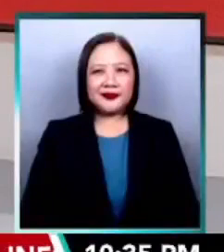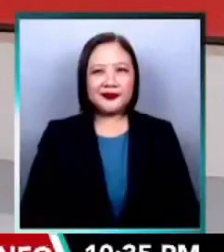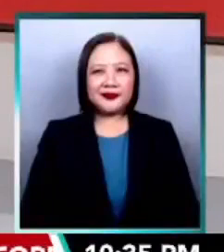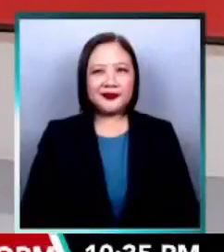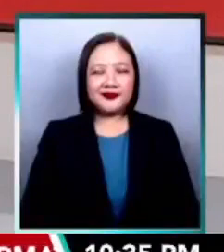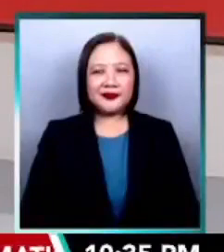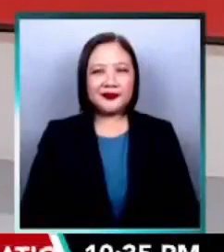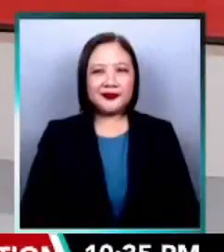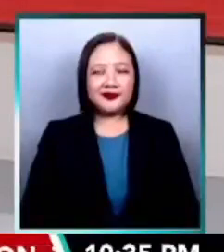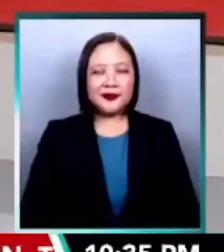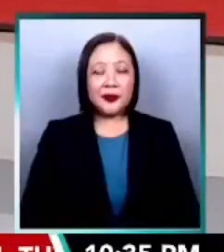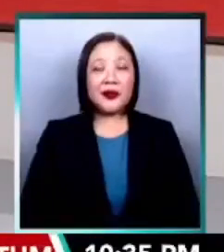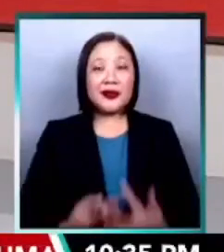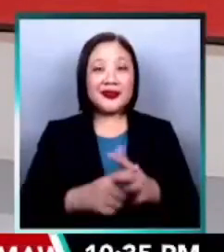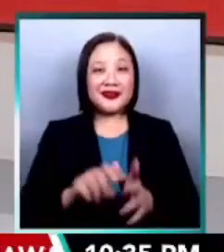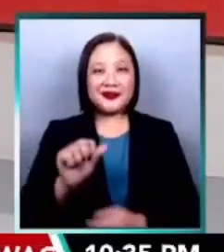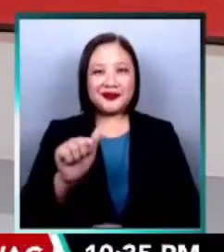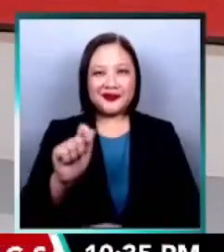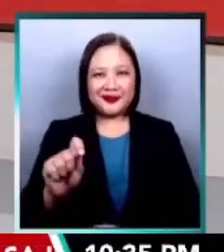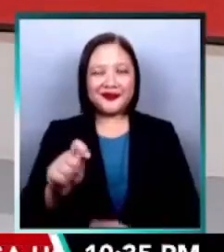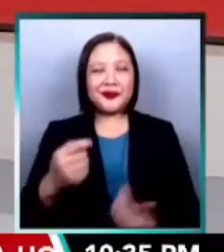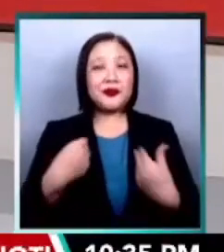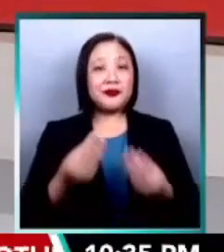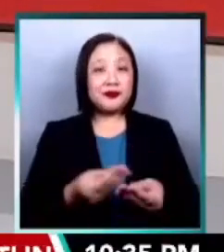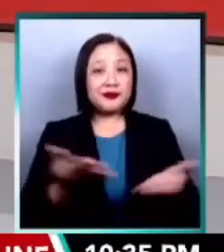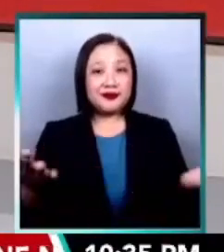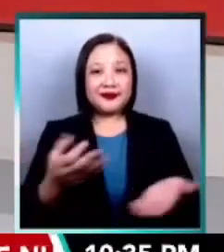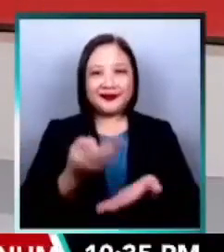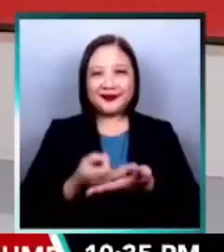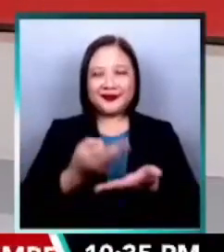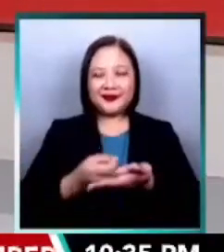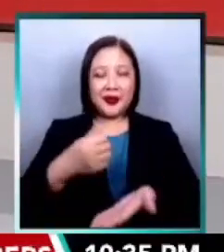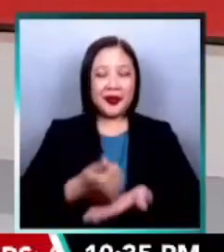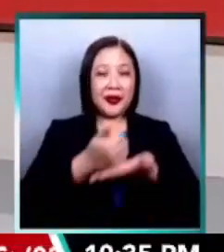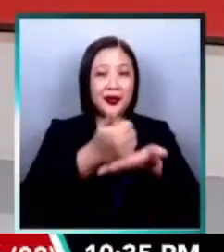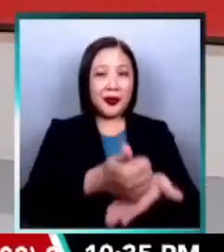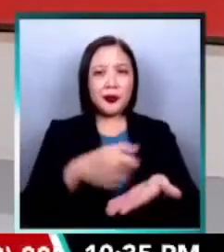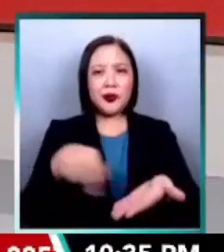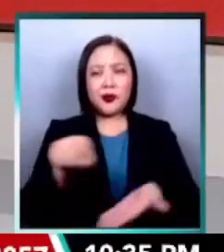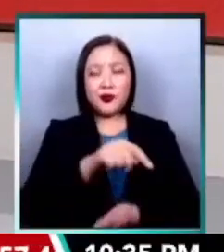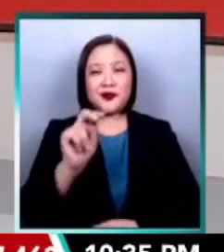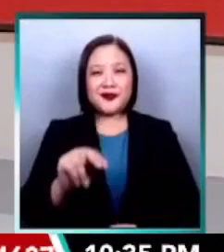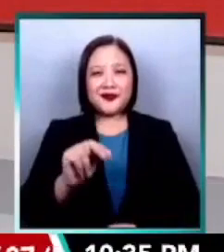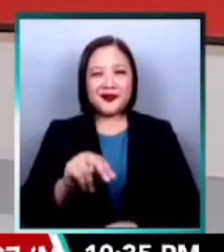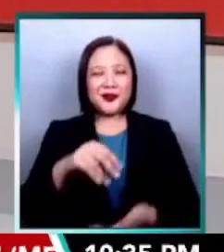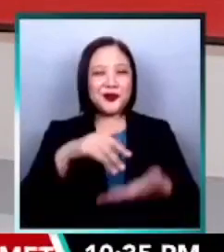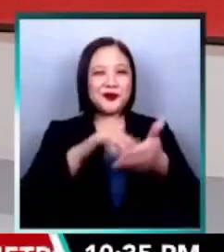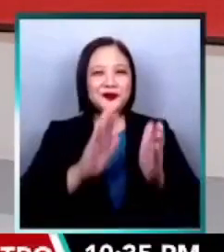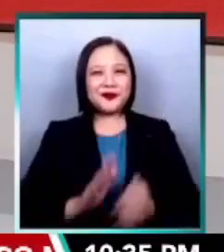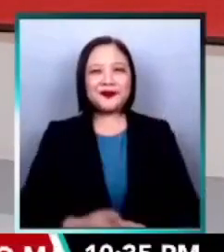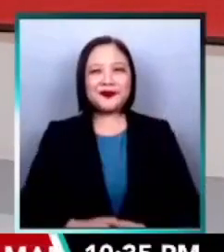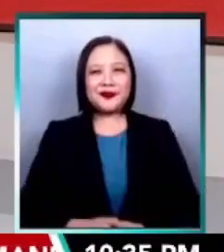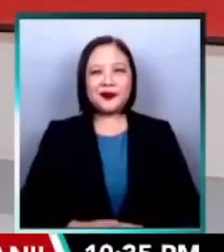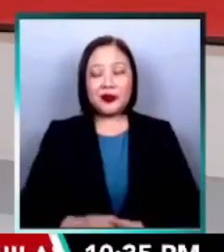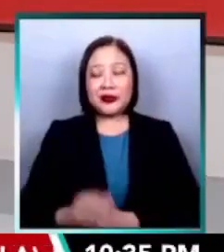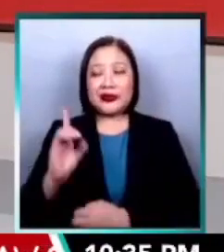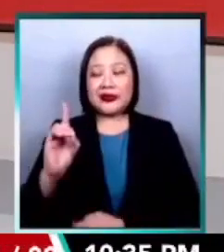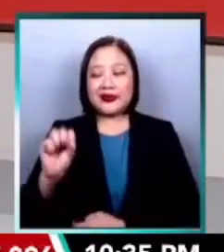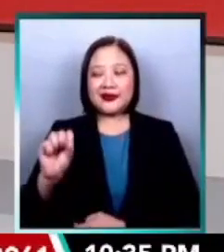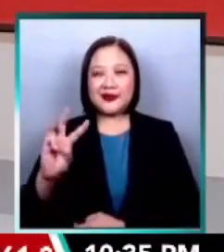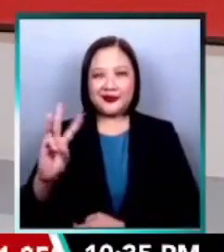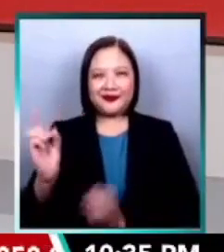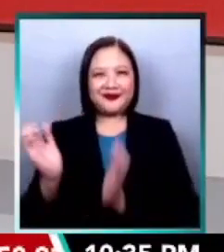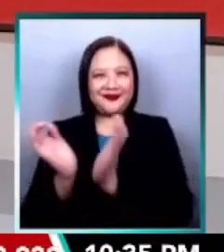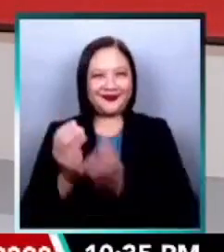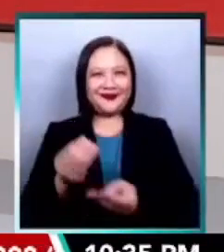Simula sa Sabado, mamamahagi ng tulong pinansyal para sa mga nangangailangang mag-aaral ang DSWD. Kung